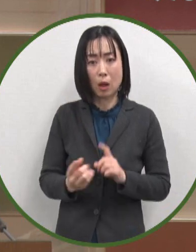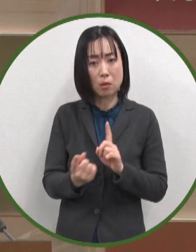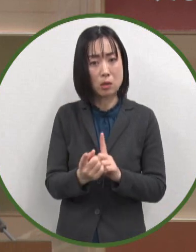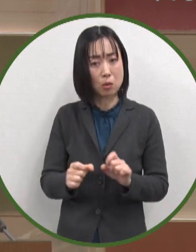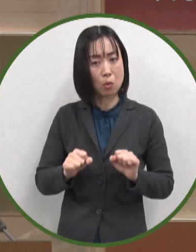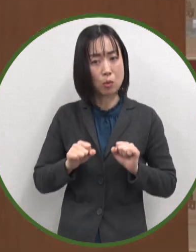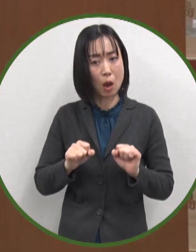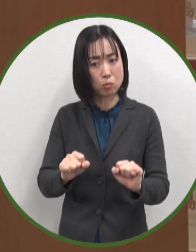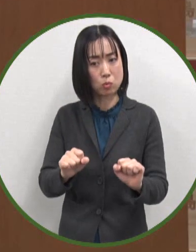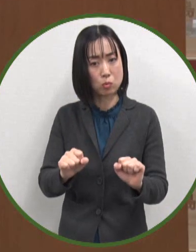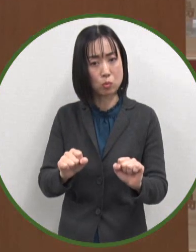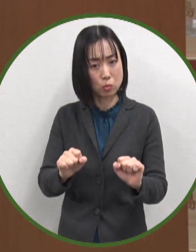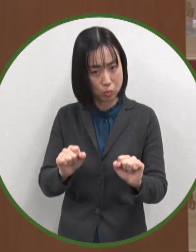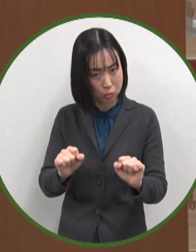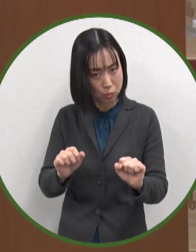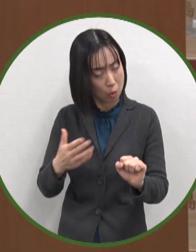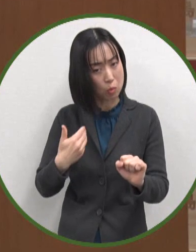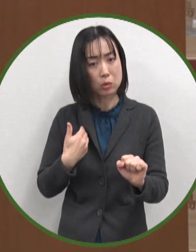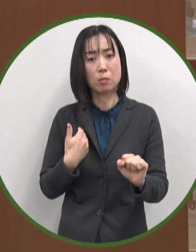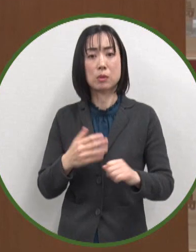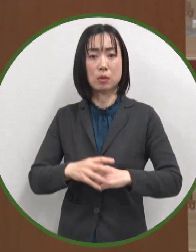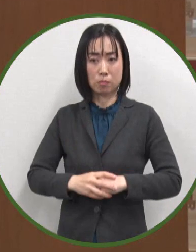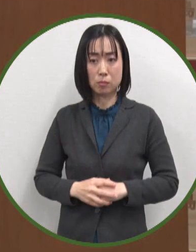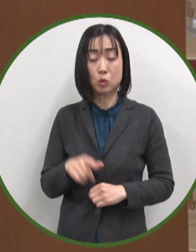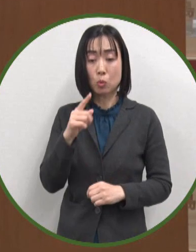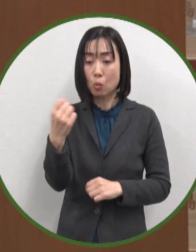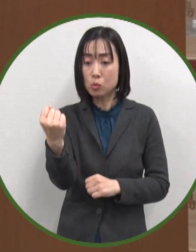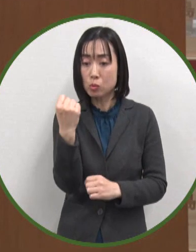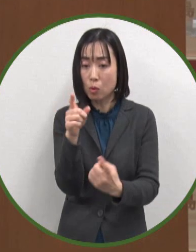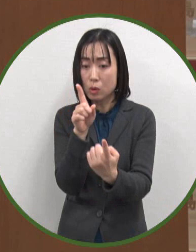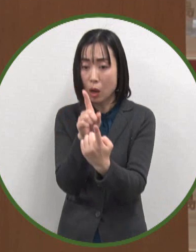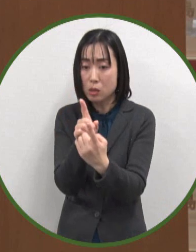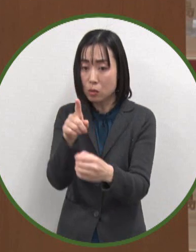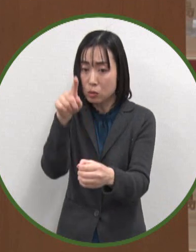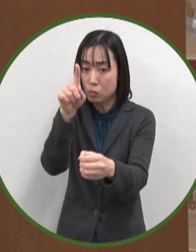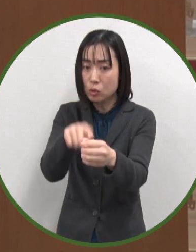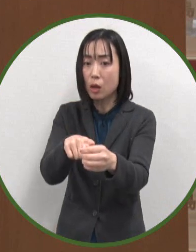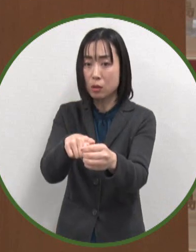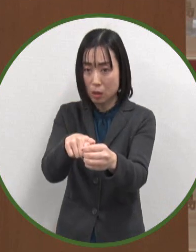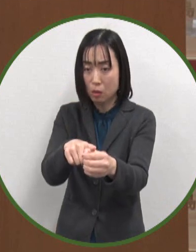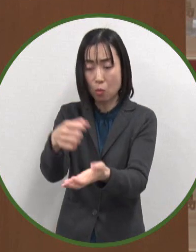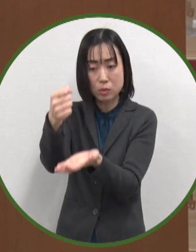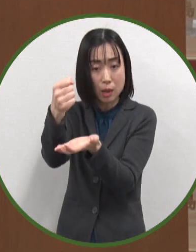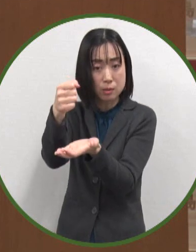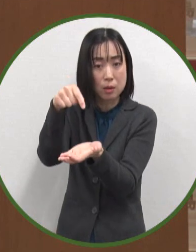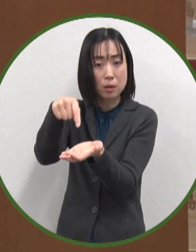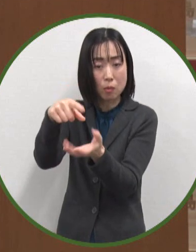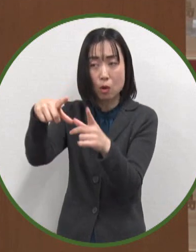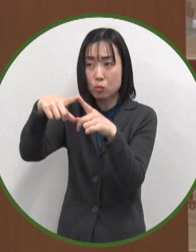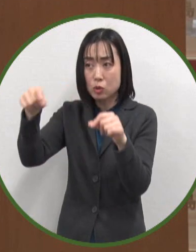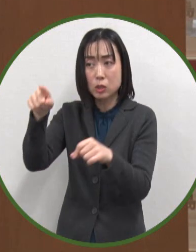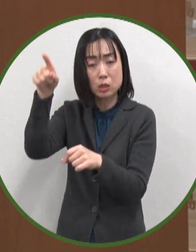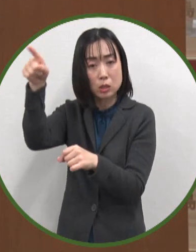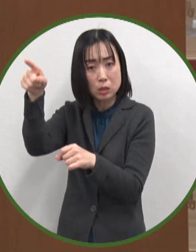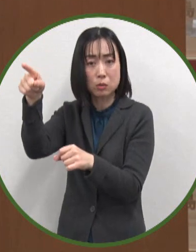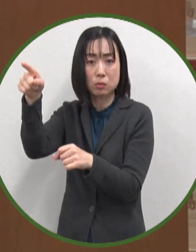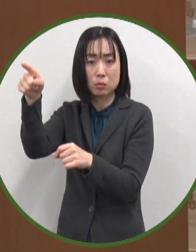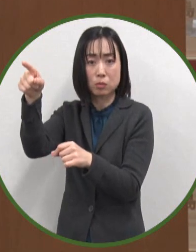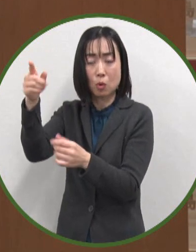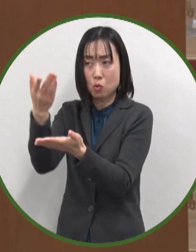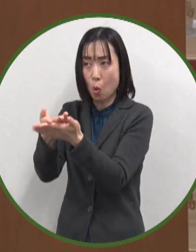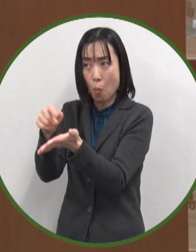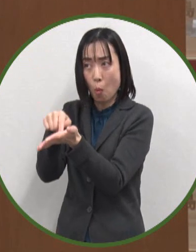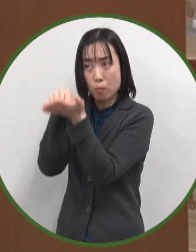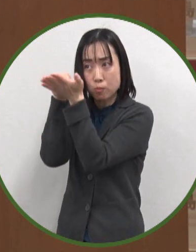。またそういった強い対策に向けた財政支援についてですね、国への要望も始め